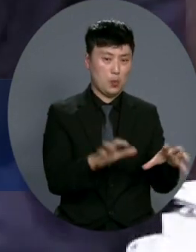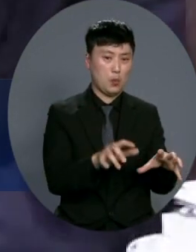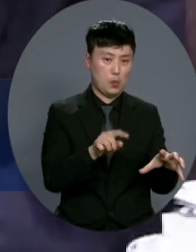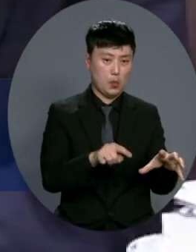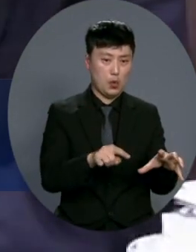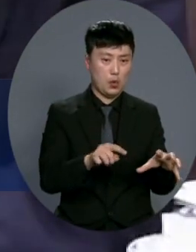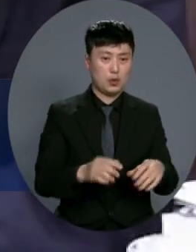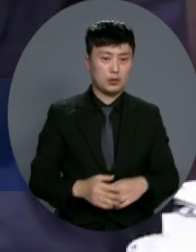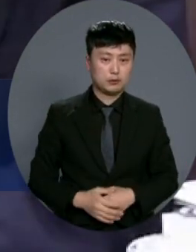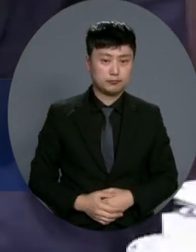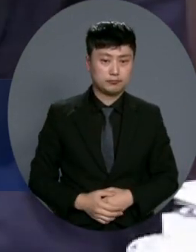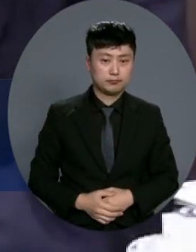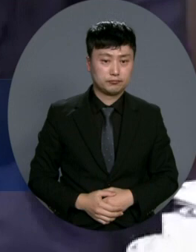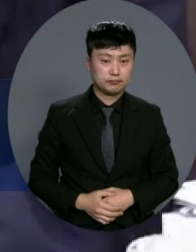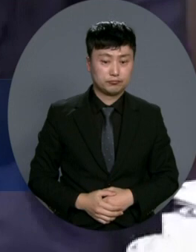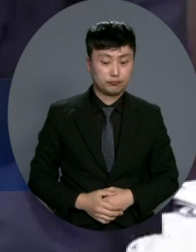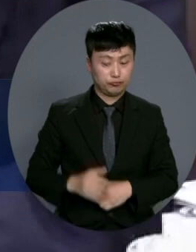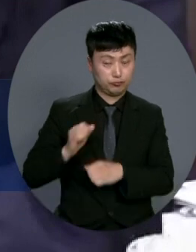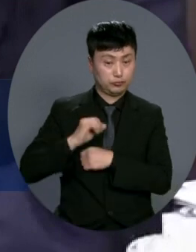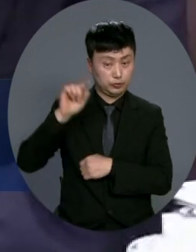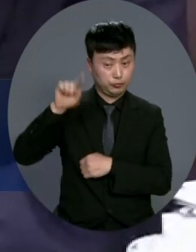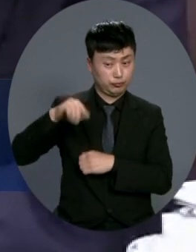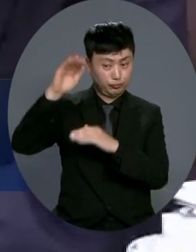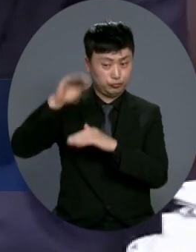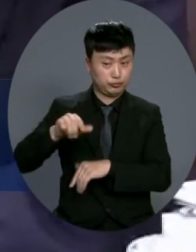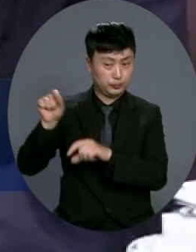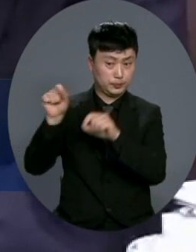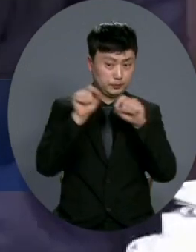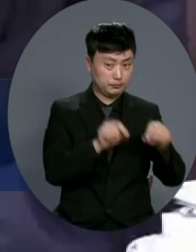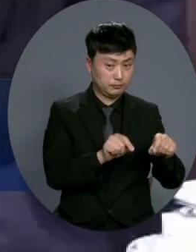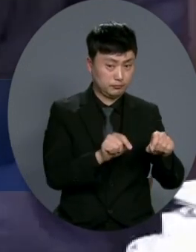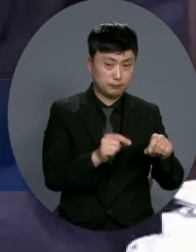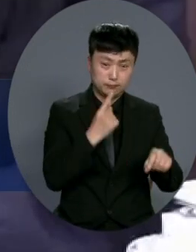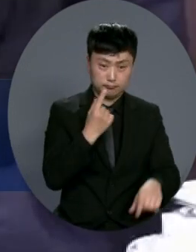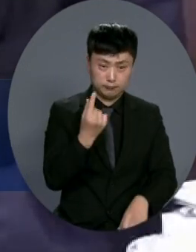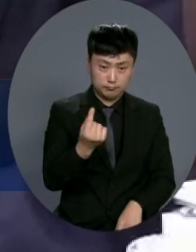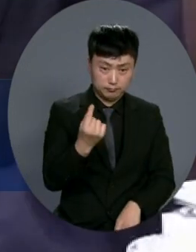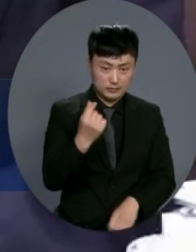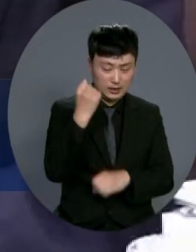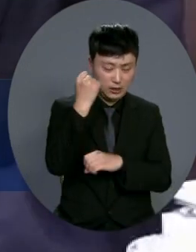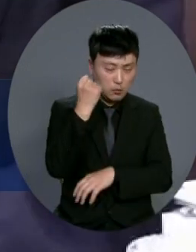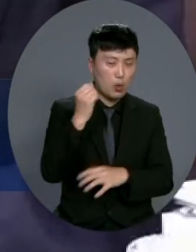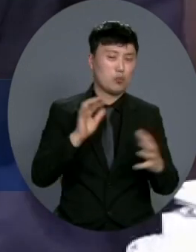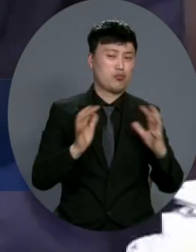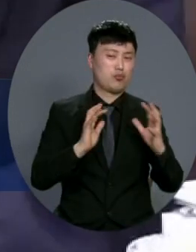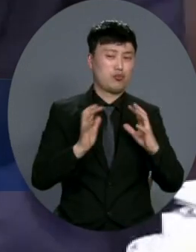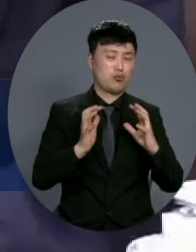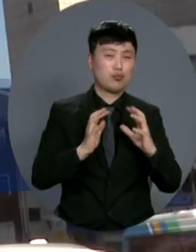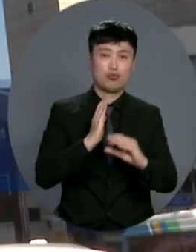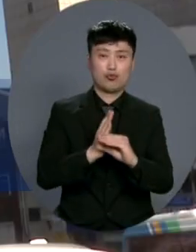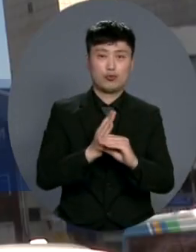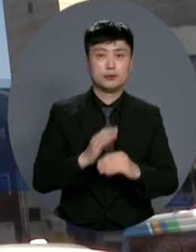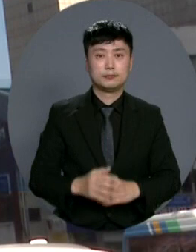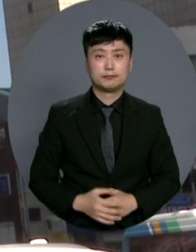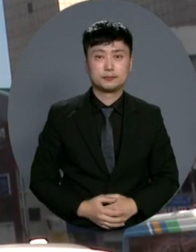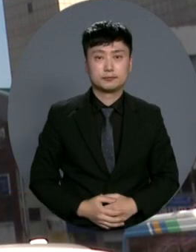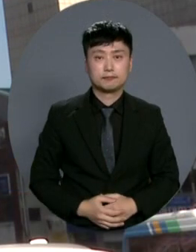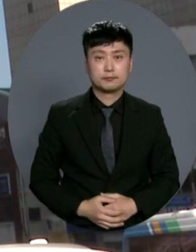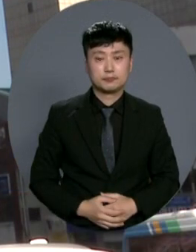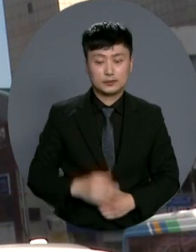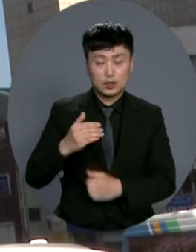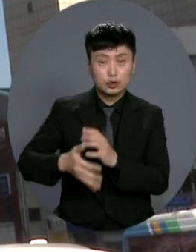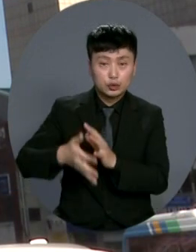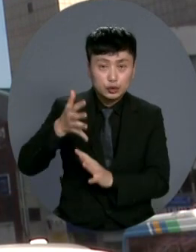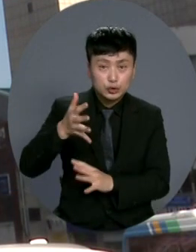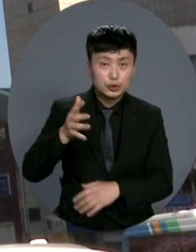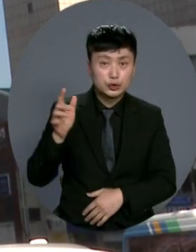개념상도 국방부에서도 그걸 인용을 했단 말이죠. 그렇습니다. 기본적인 그런 컨센서스가 있고요. 당초